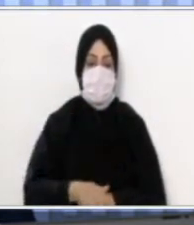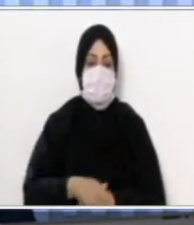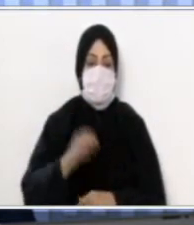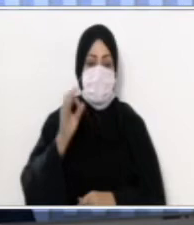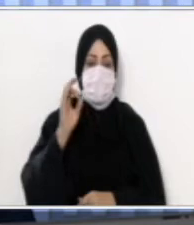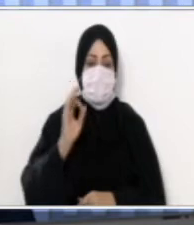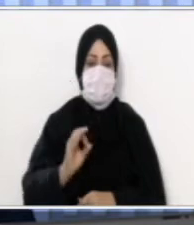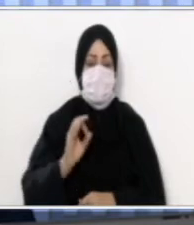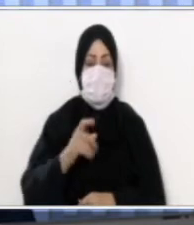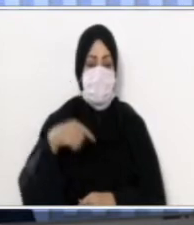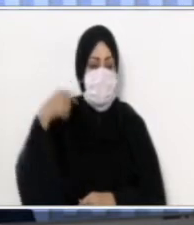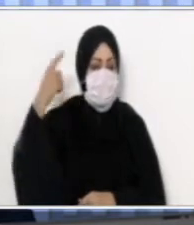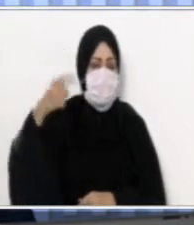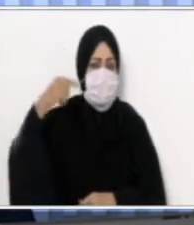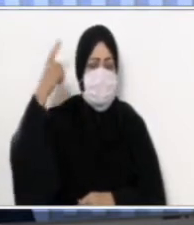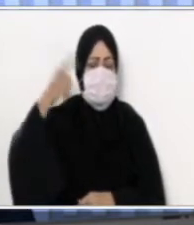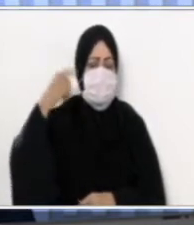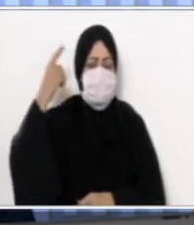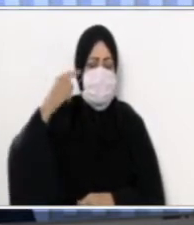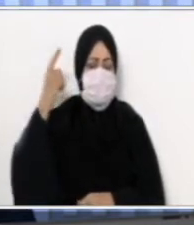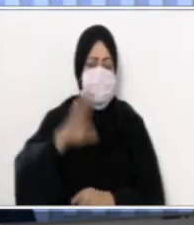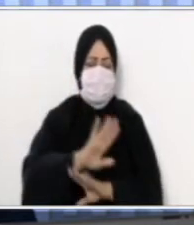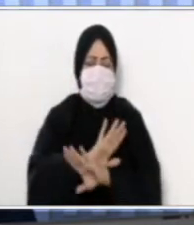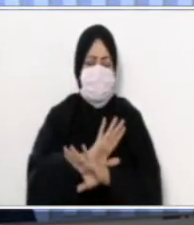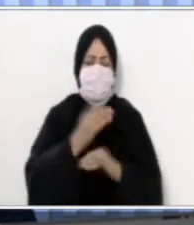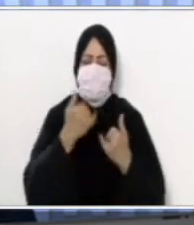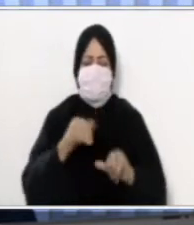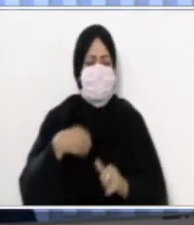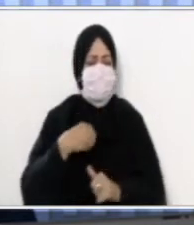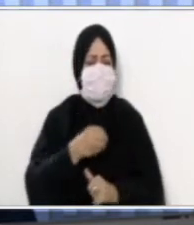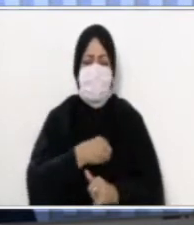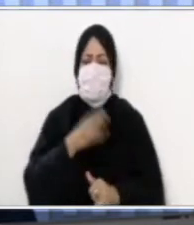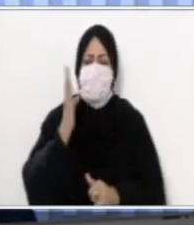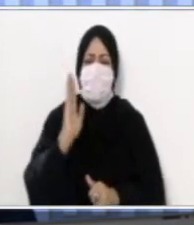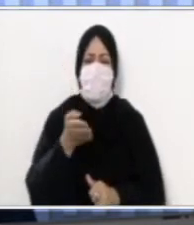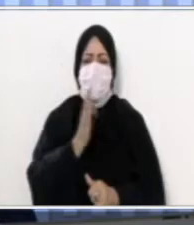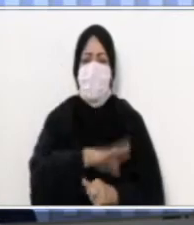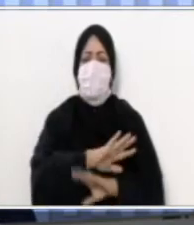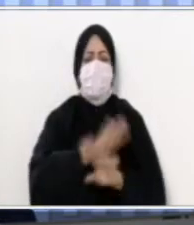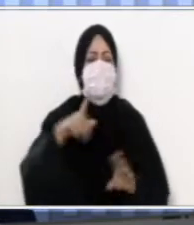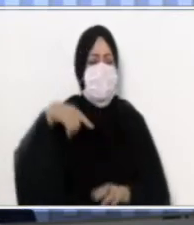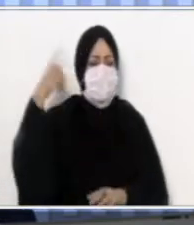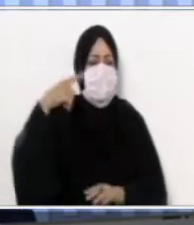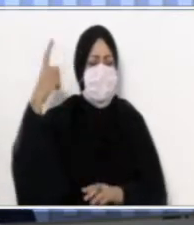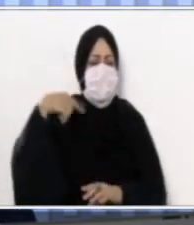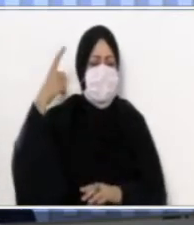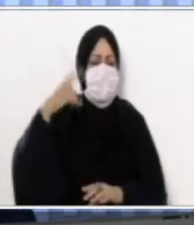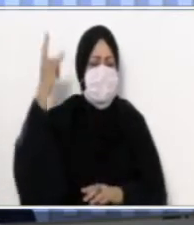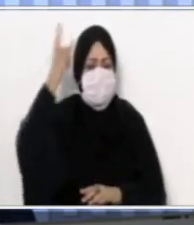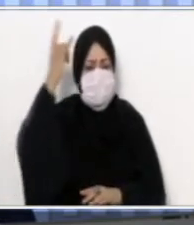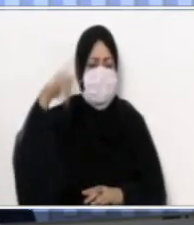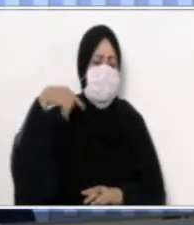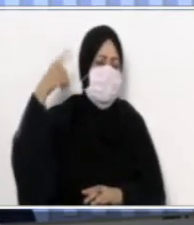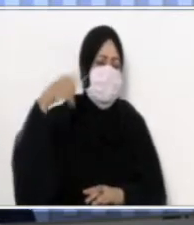مع كل الدكاترة ما نفعش. بعدين أني عندي مثلا جيني من كتر الوسواس، مثلا لما جيني الدورة